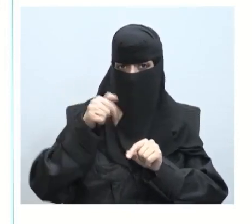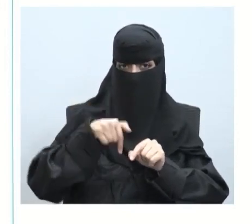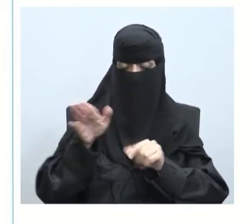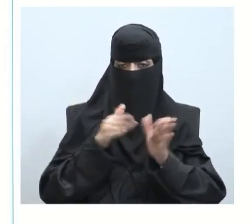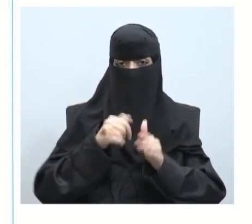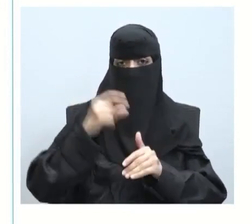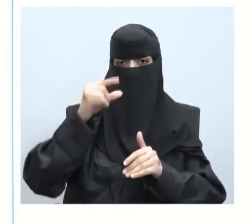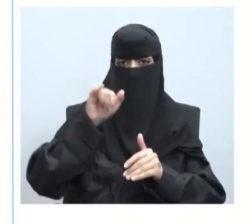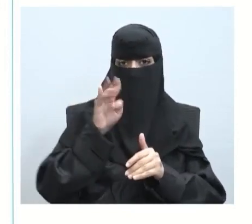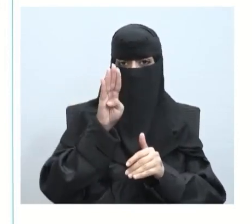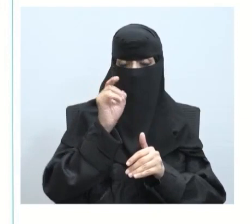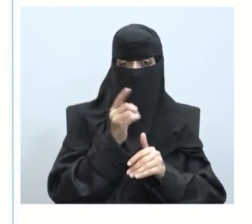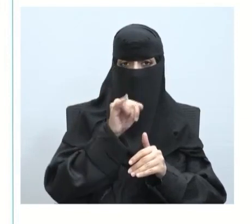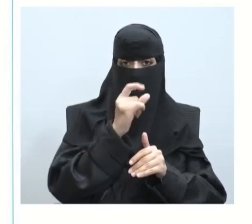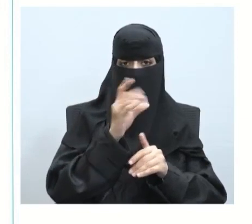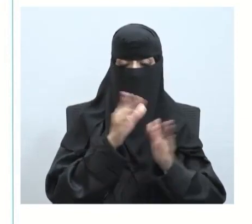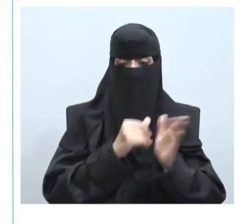3،